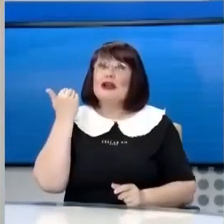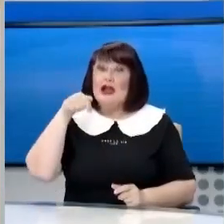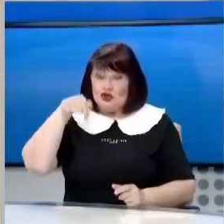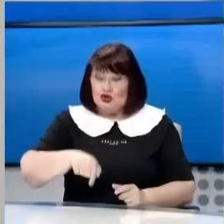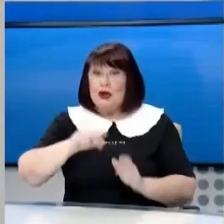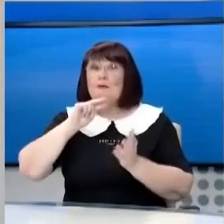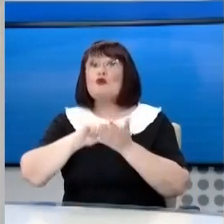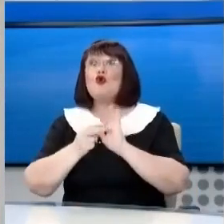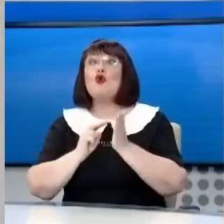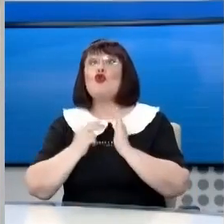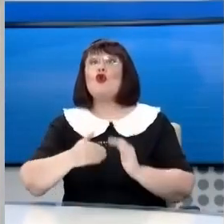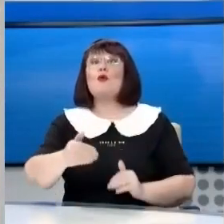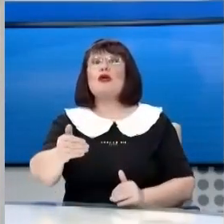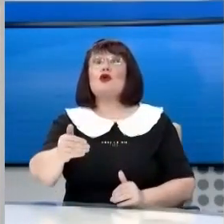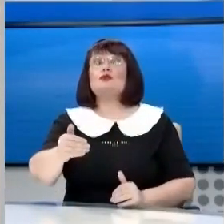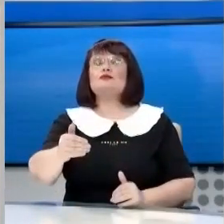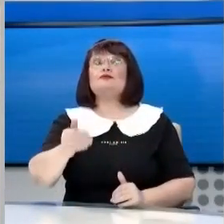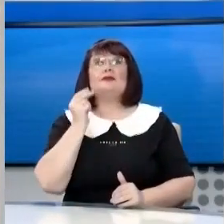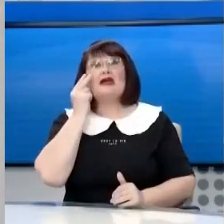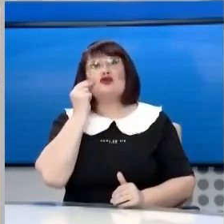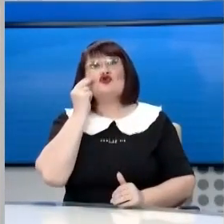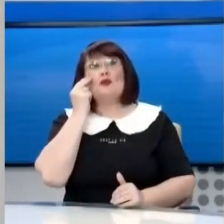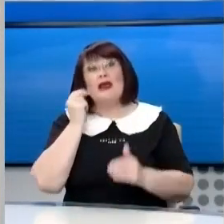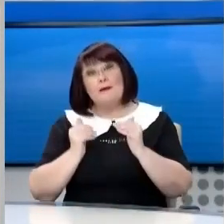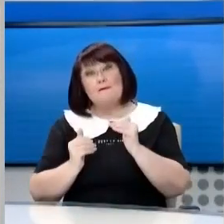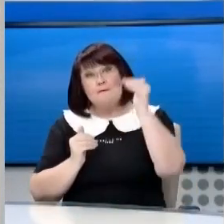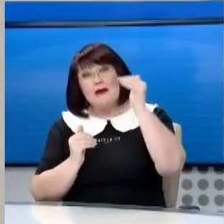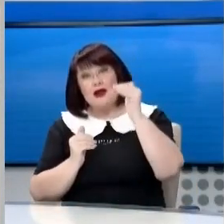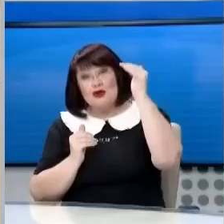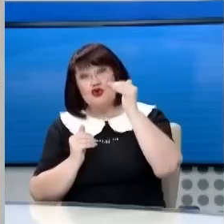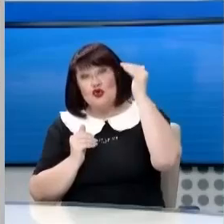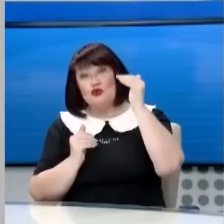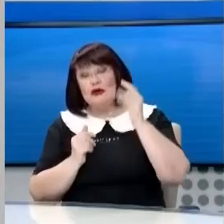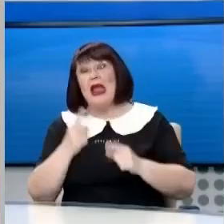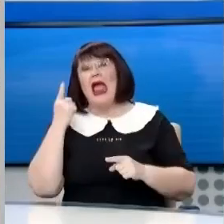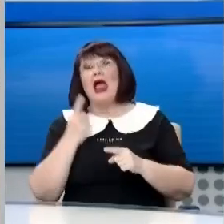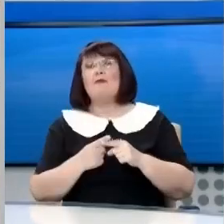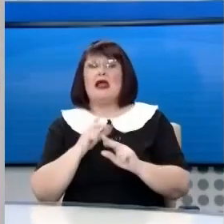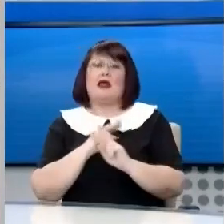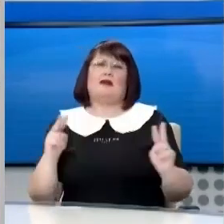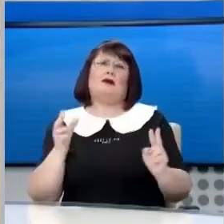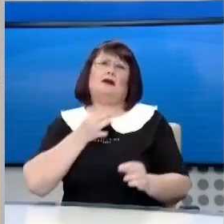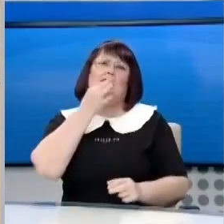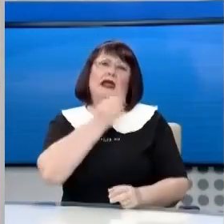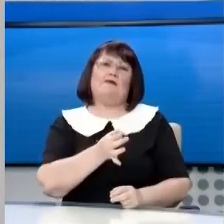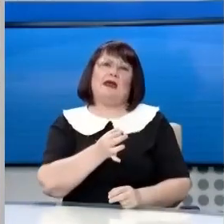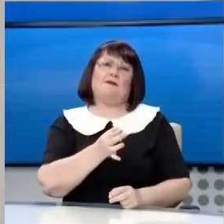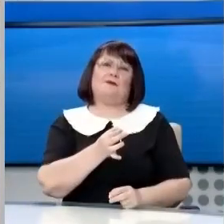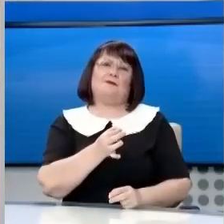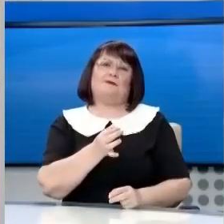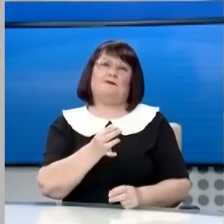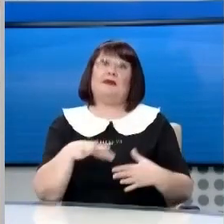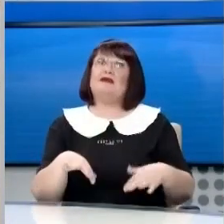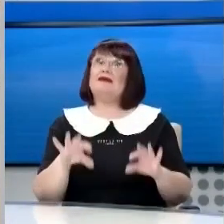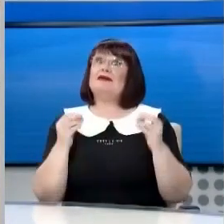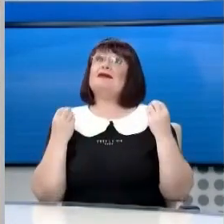Προειδοποιούμε τώρα και τους βόρειους γείτονές μας με λόγια απλά και καθαρά. Δεν ξεκινήσατε